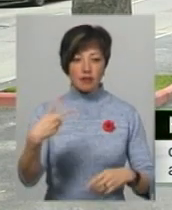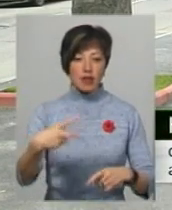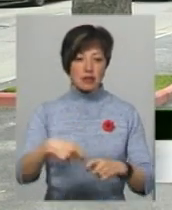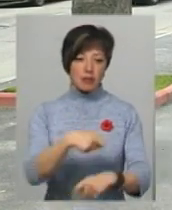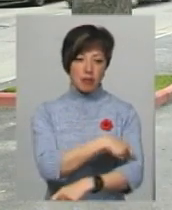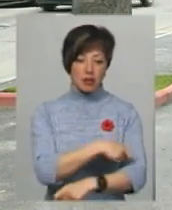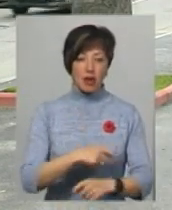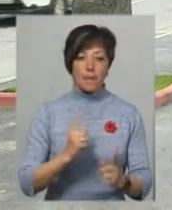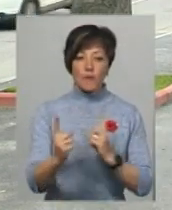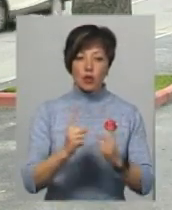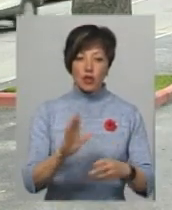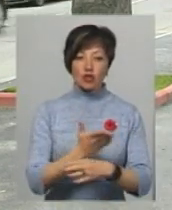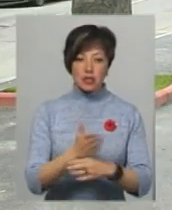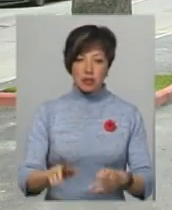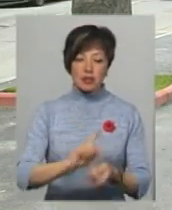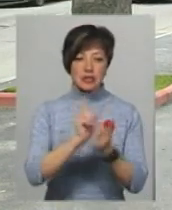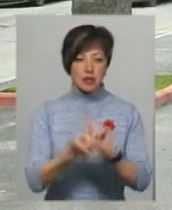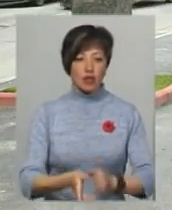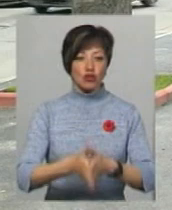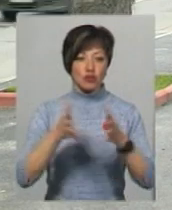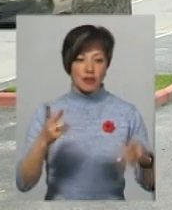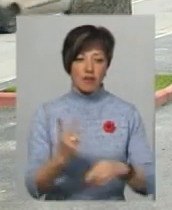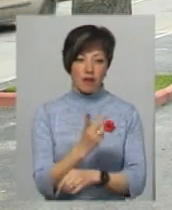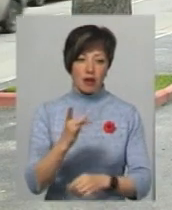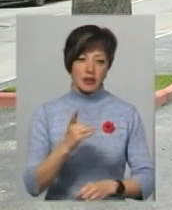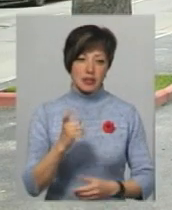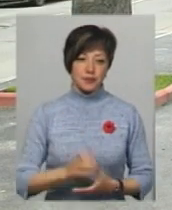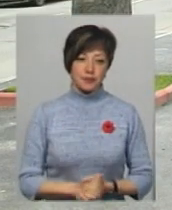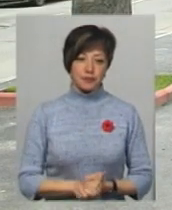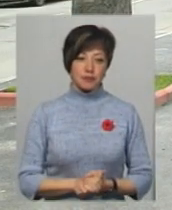метрів. Тобто проїзна частина стане ширшою, майже вдвічі буде ширшою.